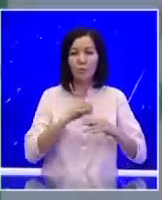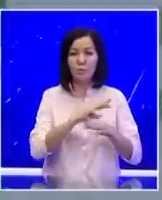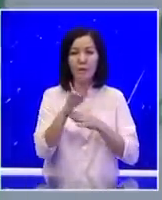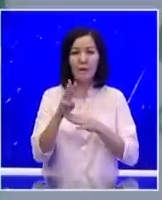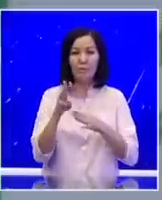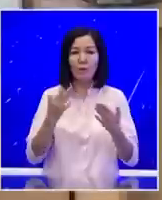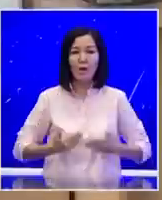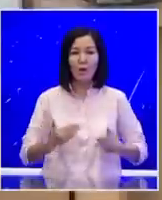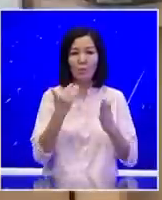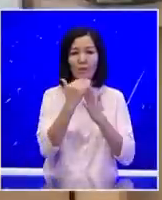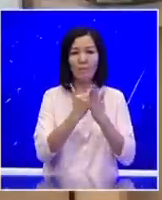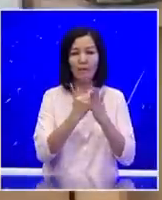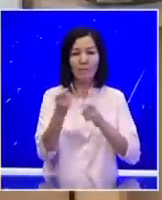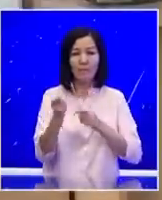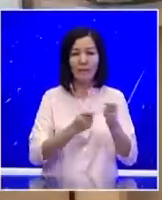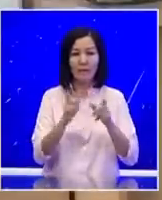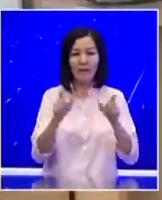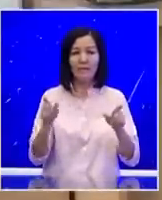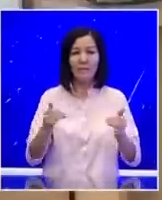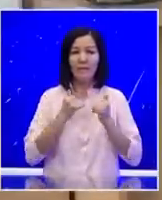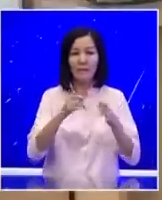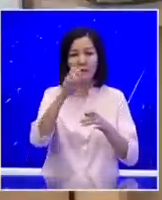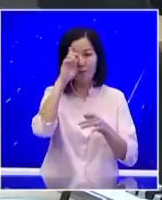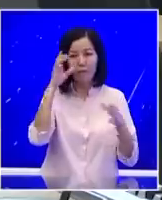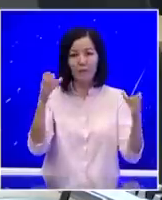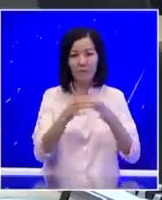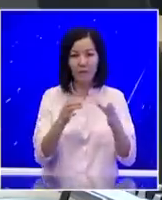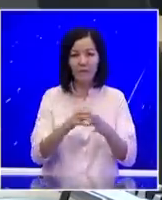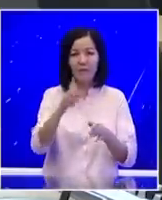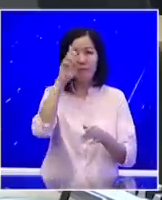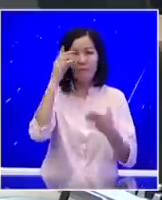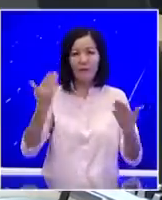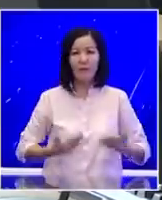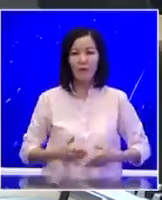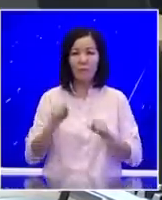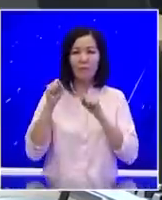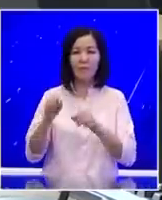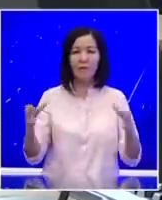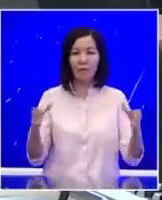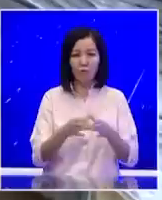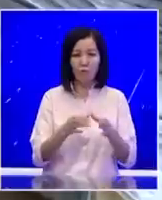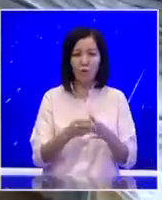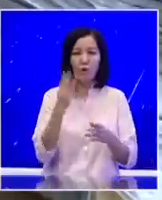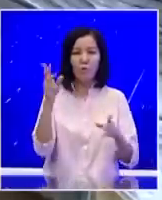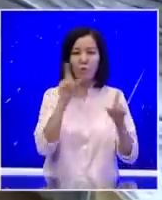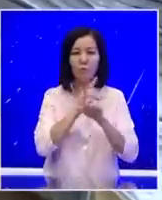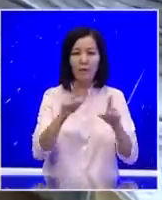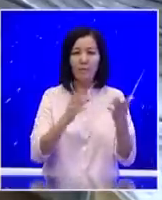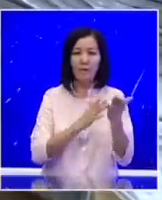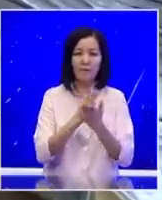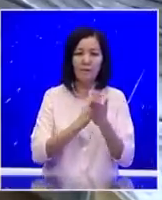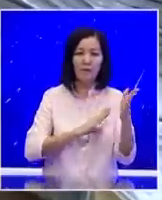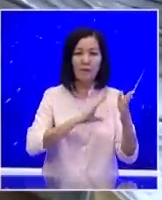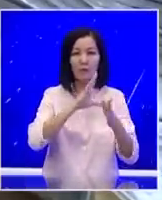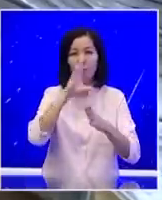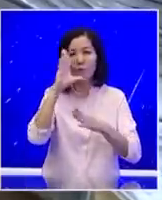және әлеуметтік бағдарламалар басқармасы, азаматтарға арналған үкімет корпорациясы және мемлекеттік әлеуметтік сақтандыру қоры.